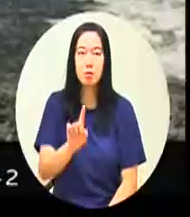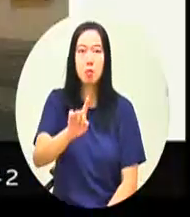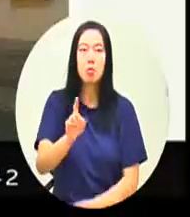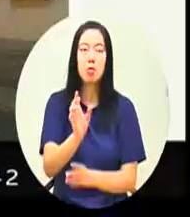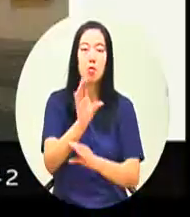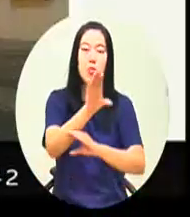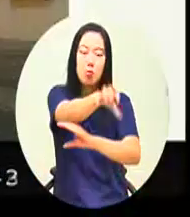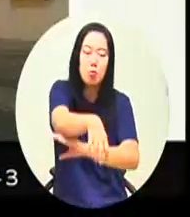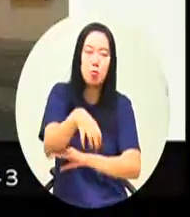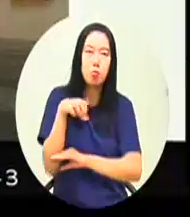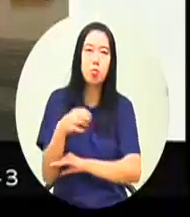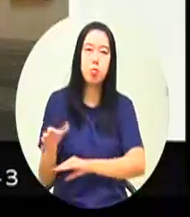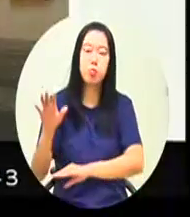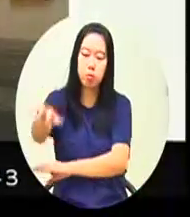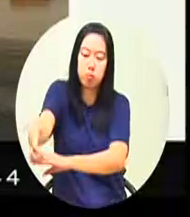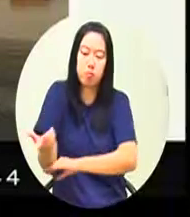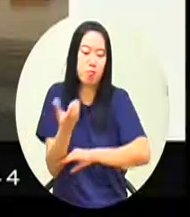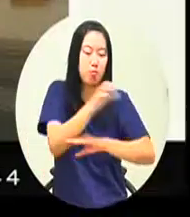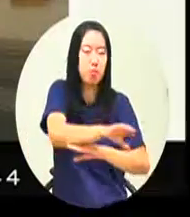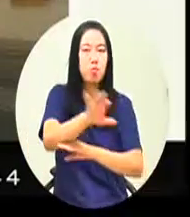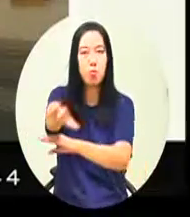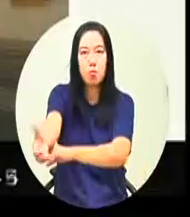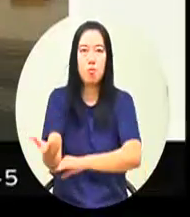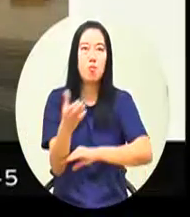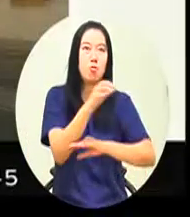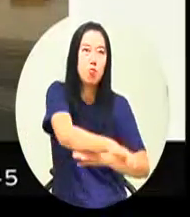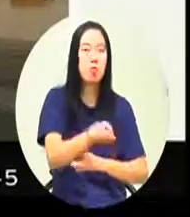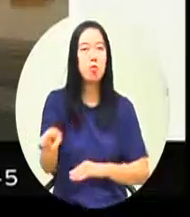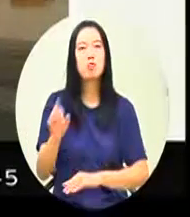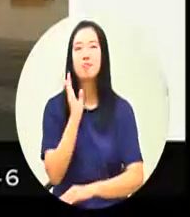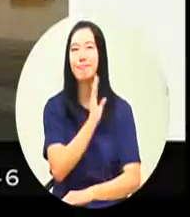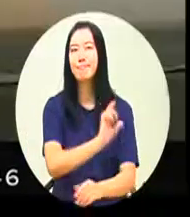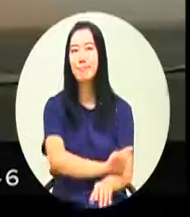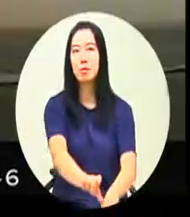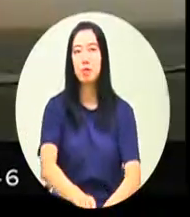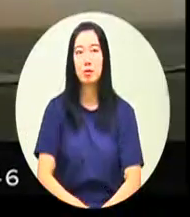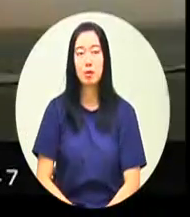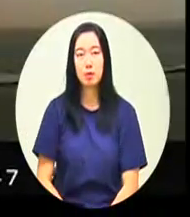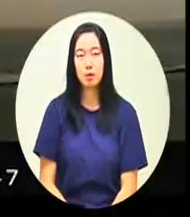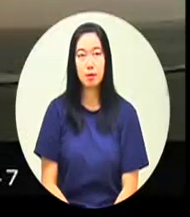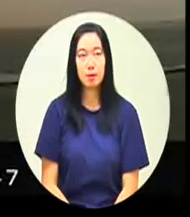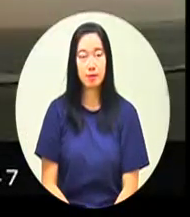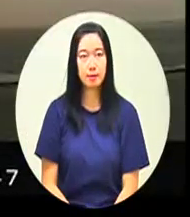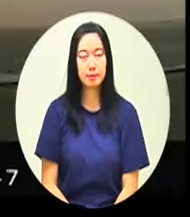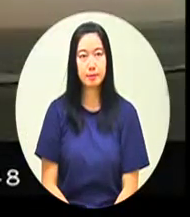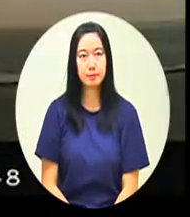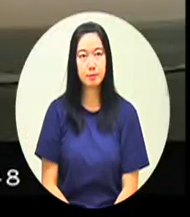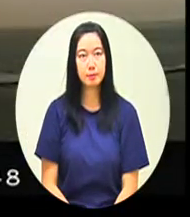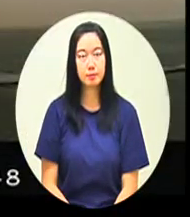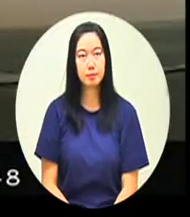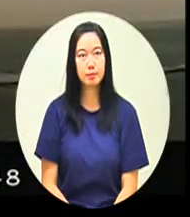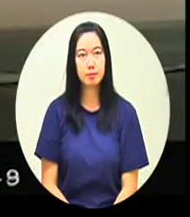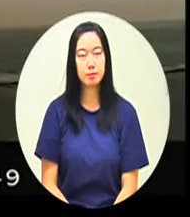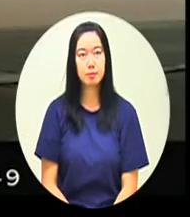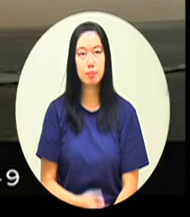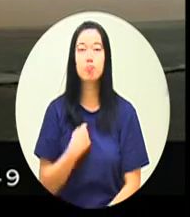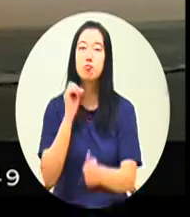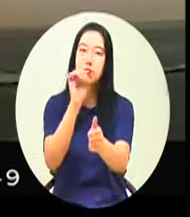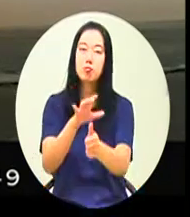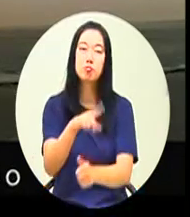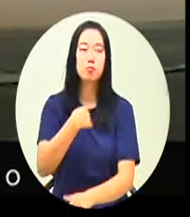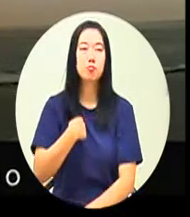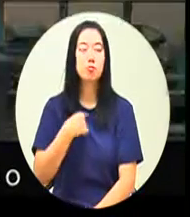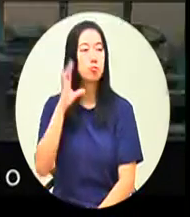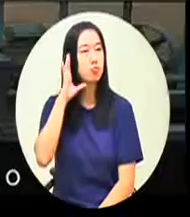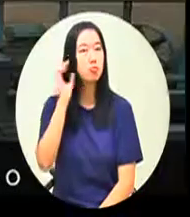后就往旁边，好、哦，做西周抽水站的事情，你看了哈、哦，事实上，我是要看看你怎么讲，当时你可以淹